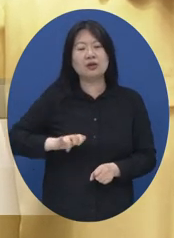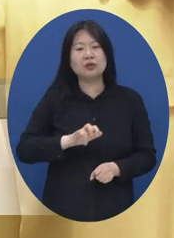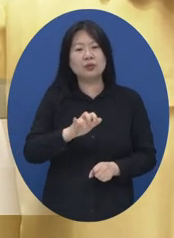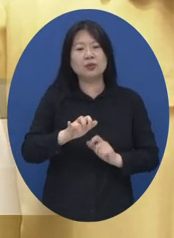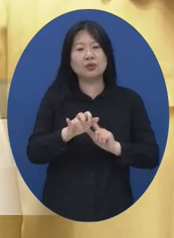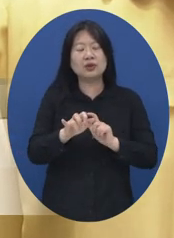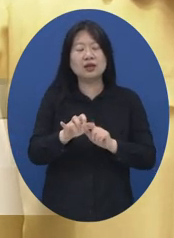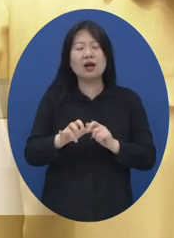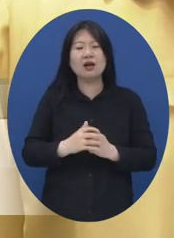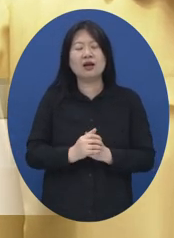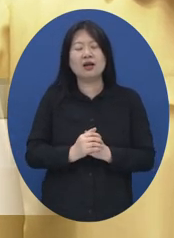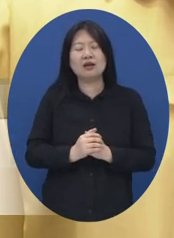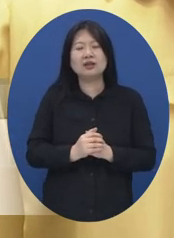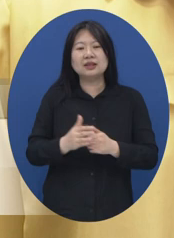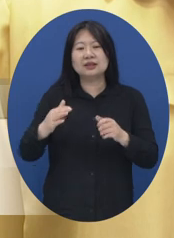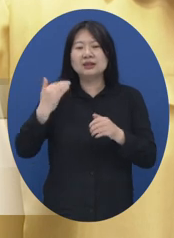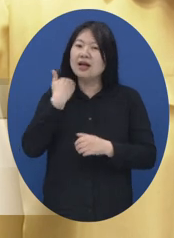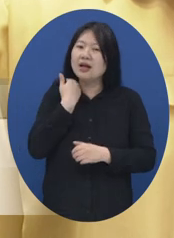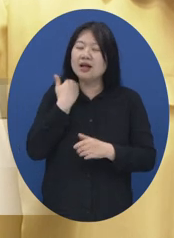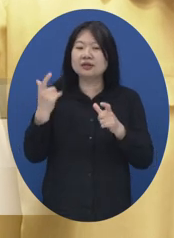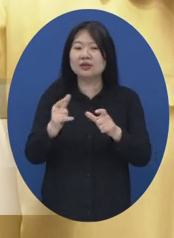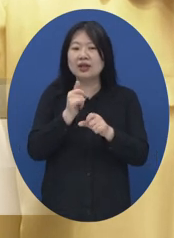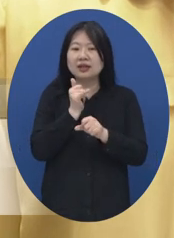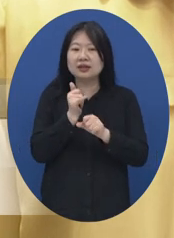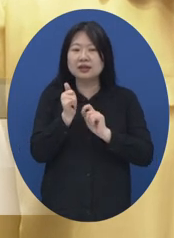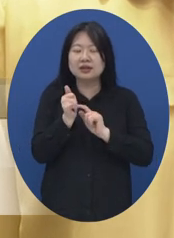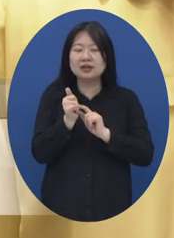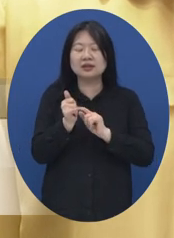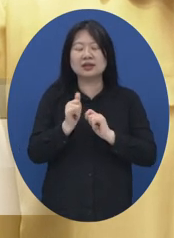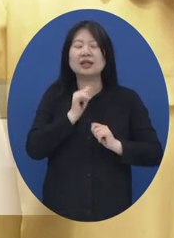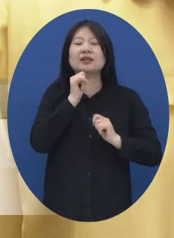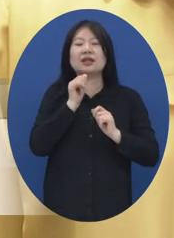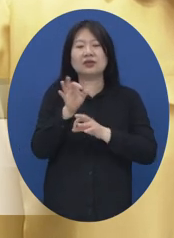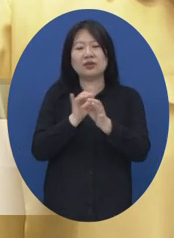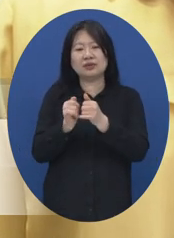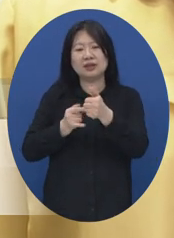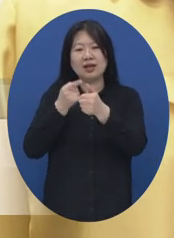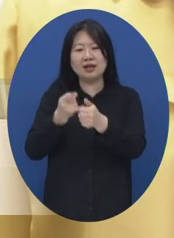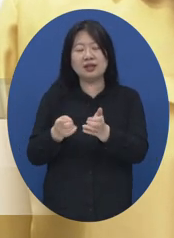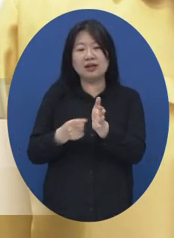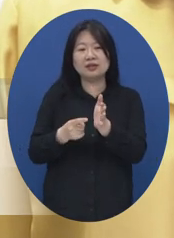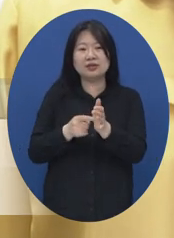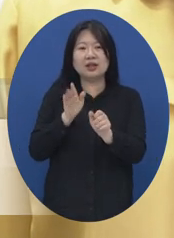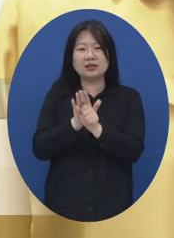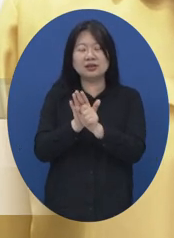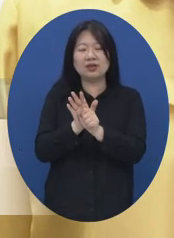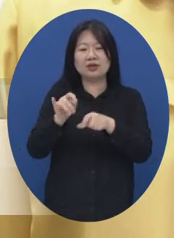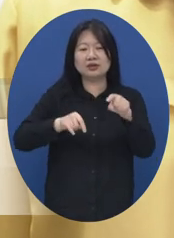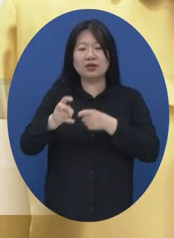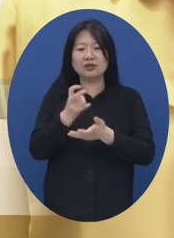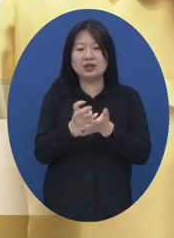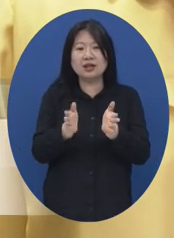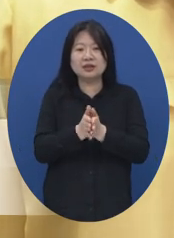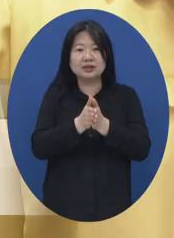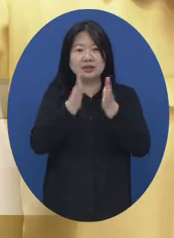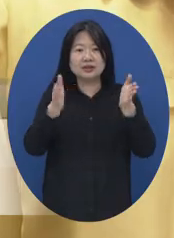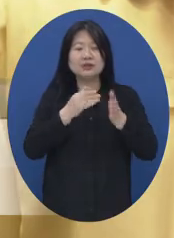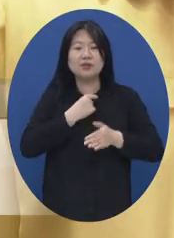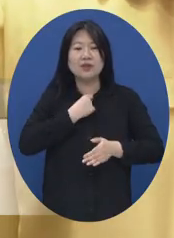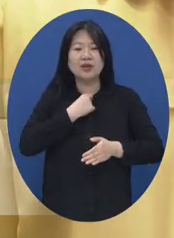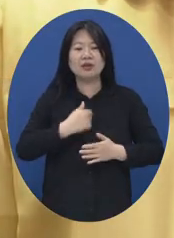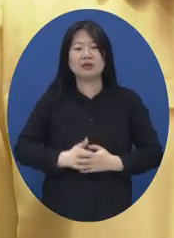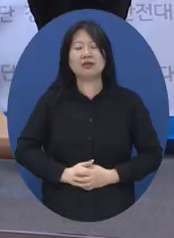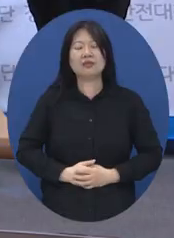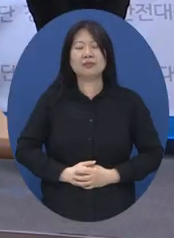코로나19 지원 피해 사각지대에 놓인 영세 사업자를 대상으로 긴급 지원 정책을